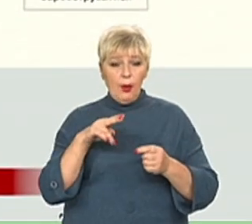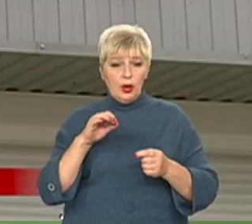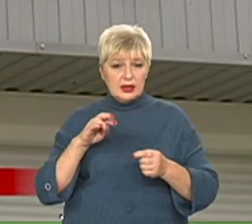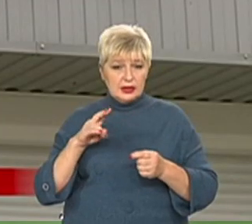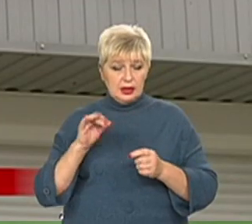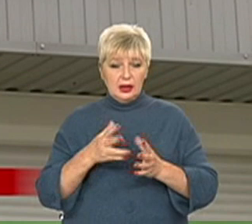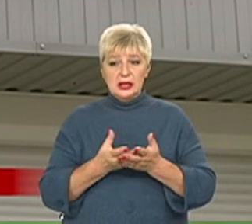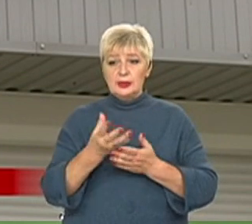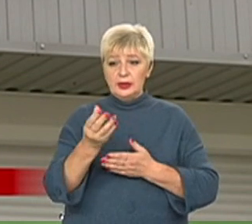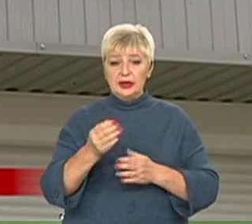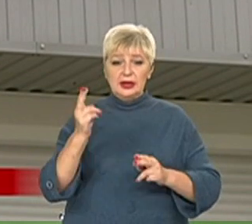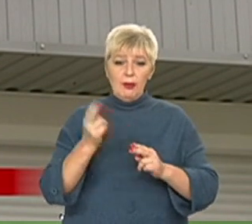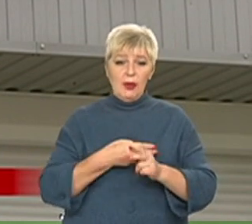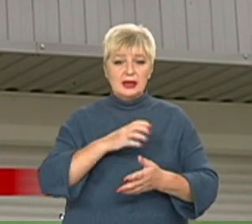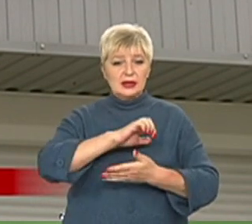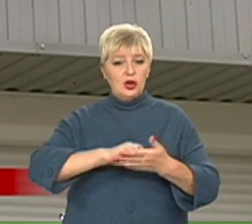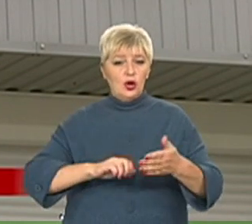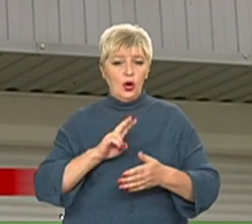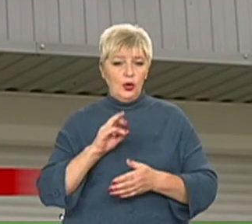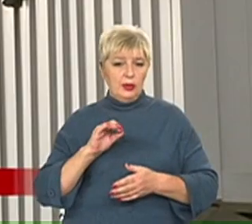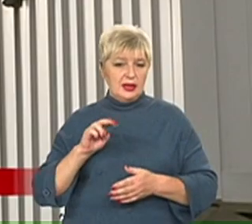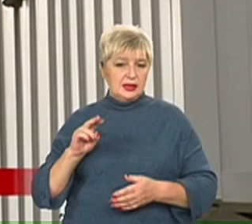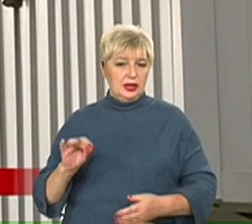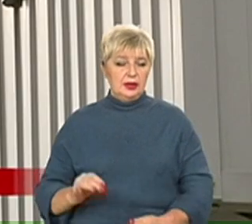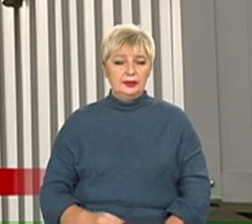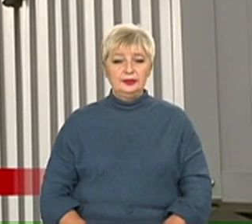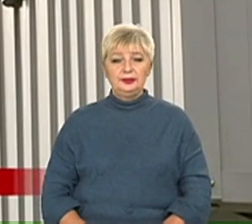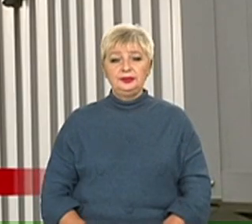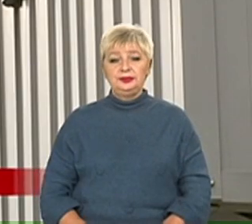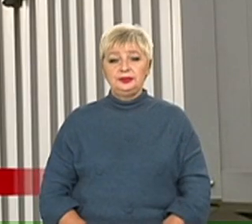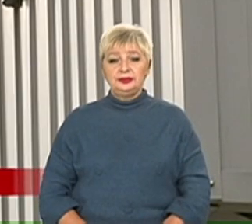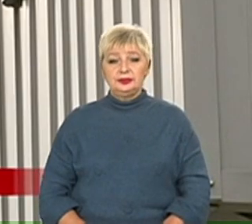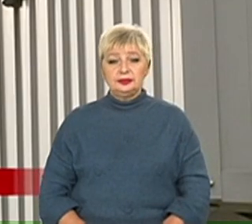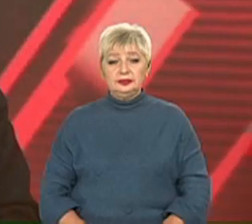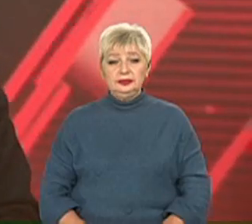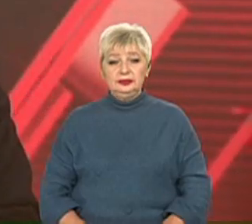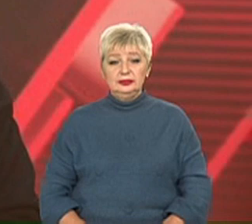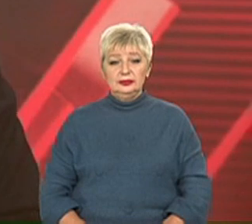сплатити за електроенергію без комісії. Євгенія Москалець та Євгеній Олінський. Деталі.